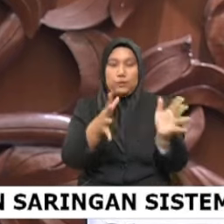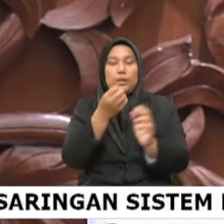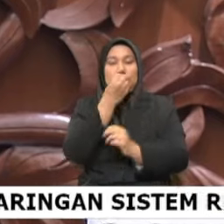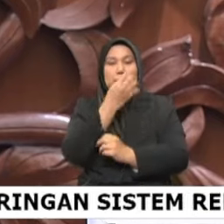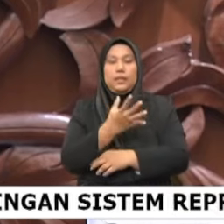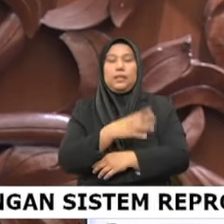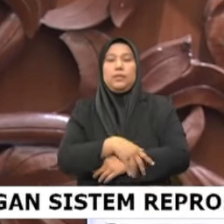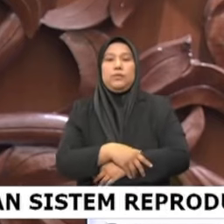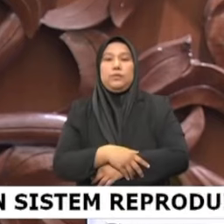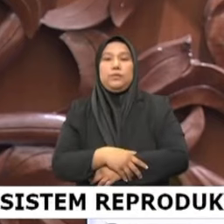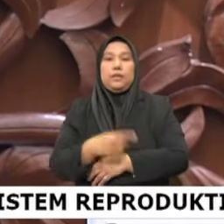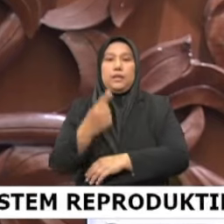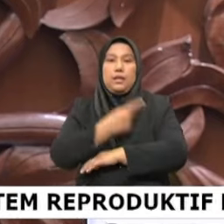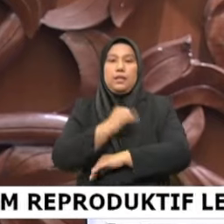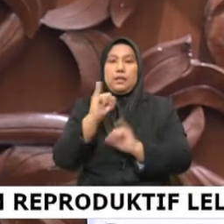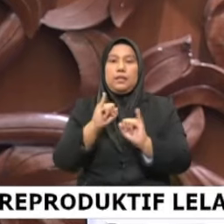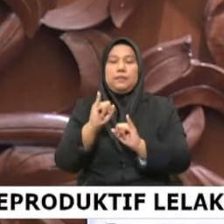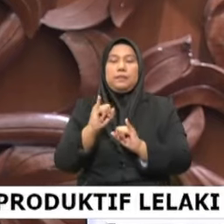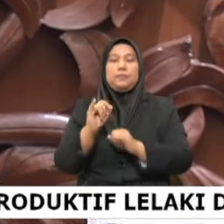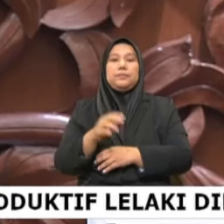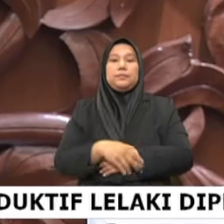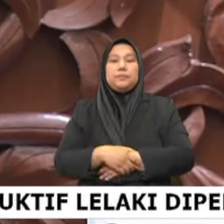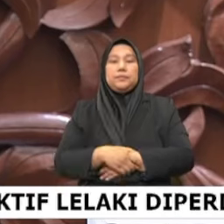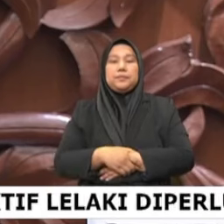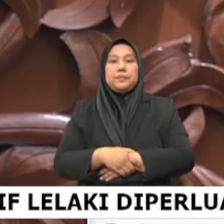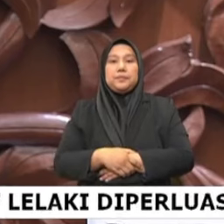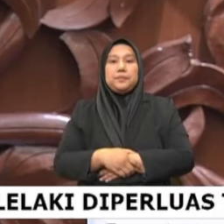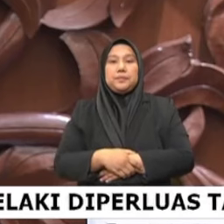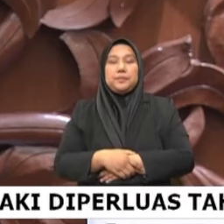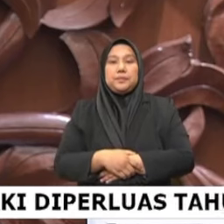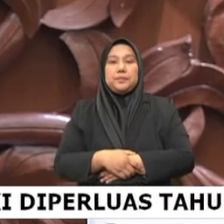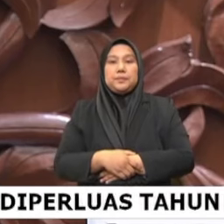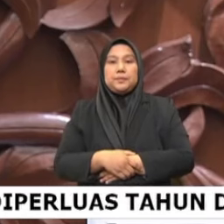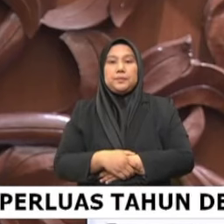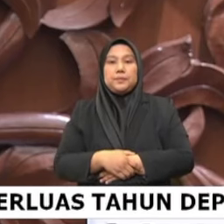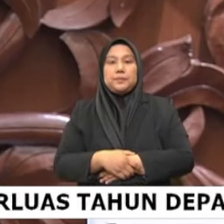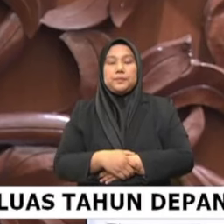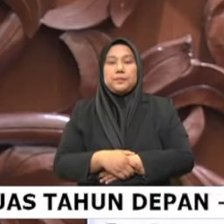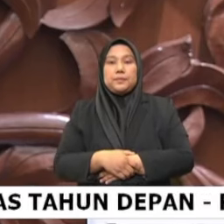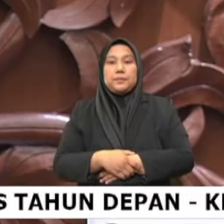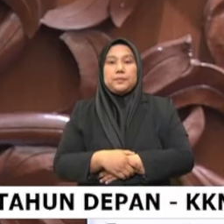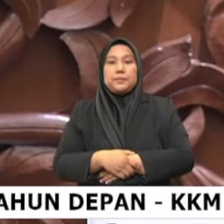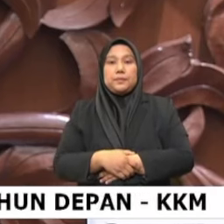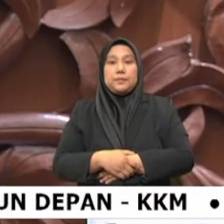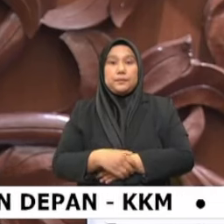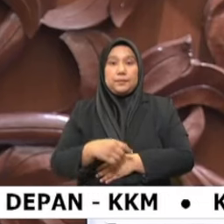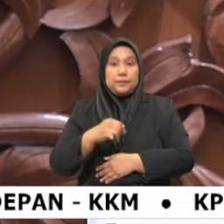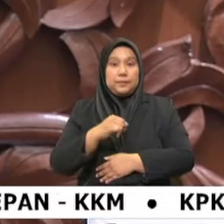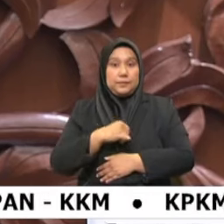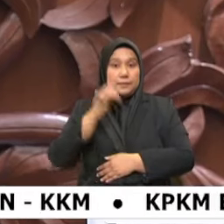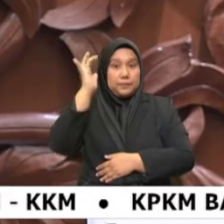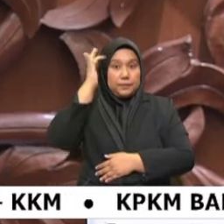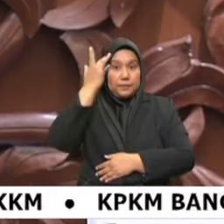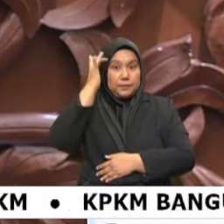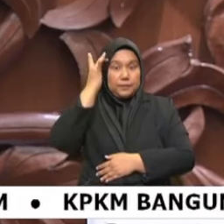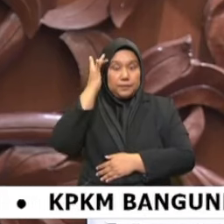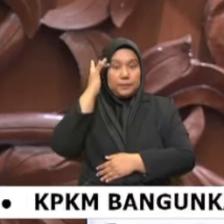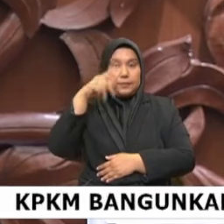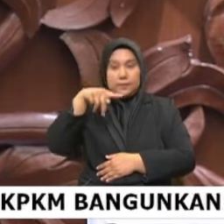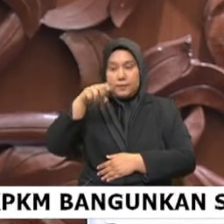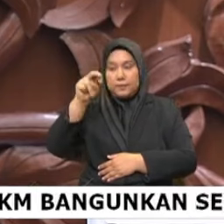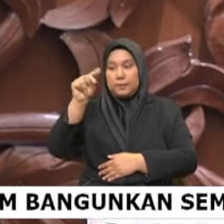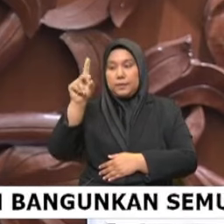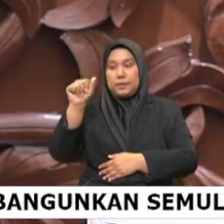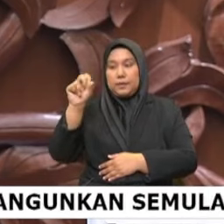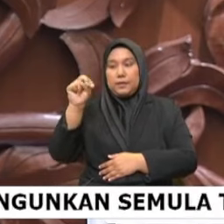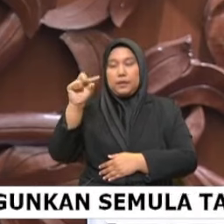ini. Baik, saya tidak tahu sama ada pendang ada bukti-bukti yang lain selain daripada apa